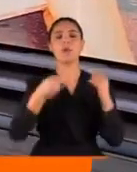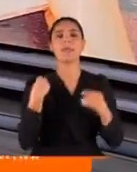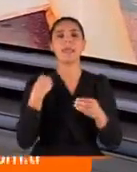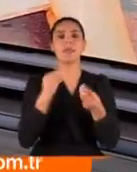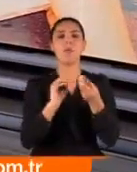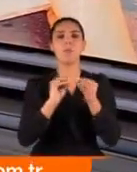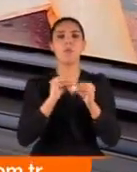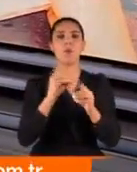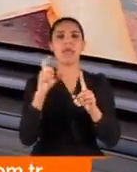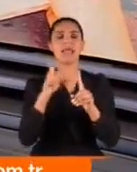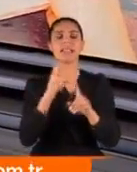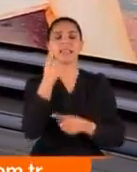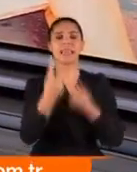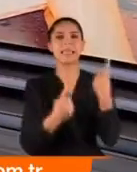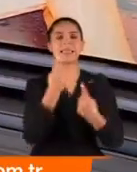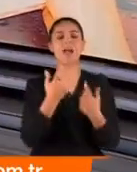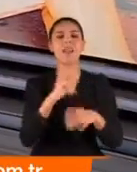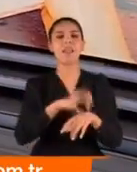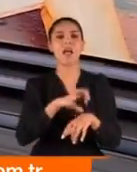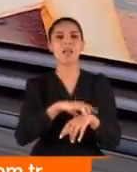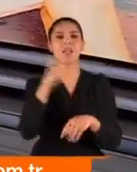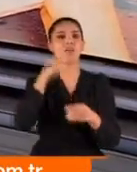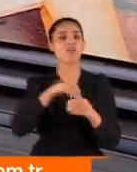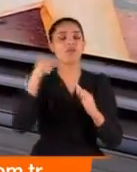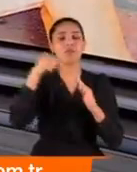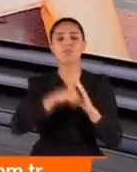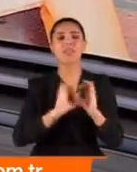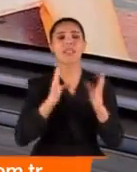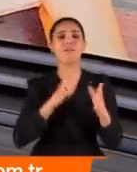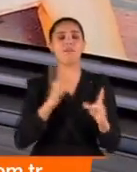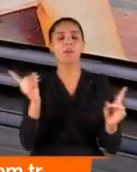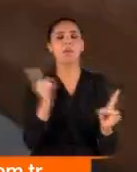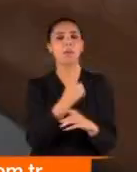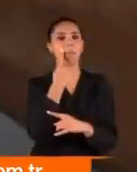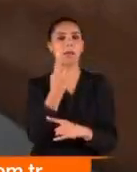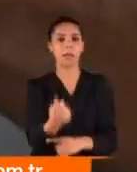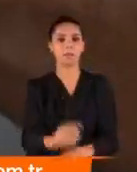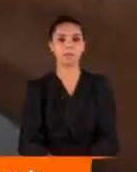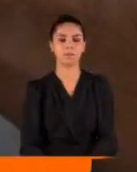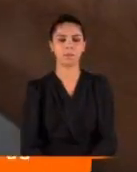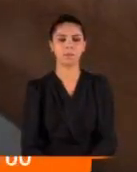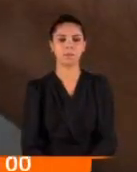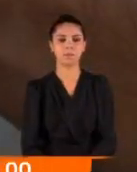sorunu dijital hastalıklar. Bakın aralarında neler neler var.